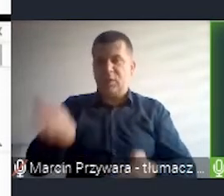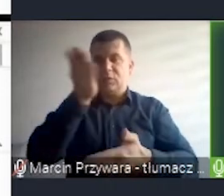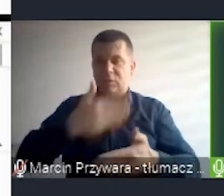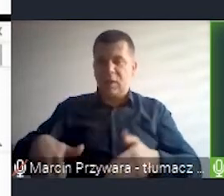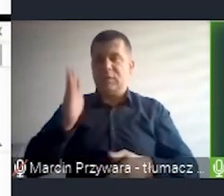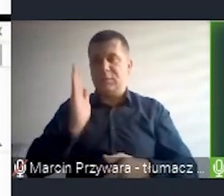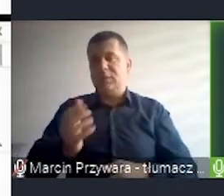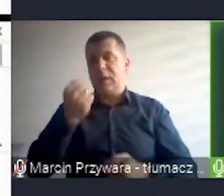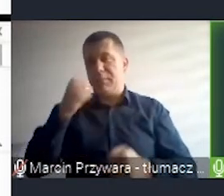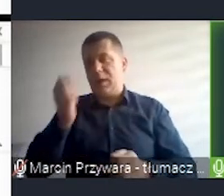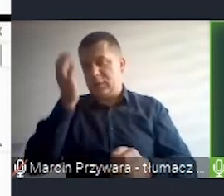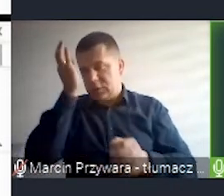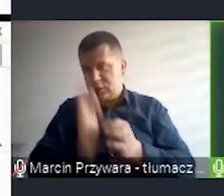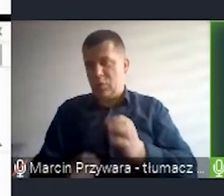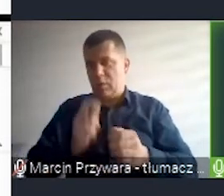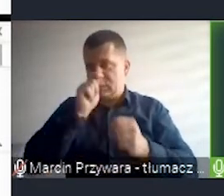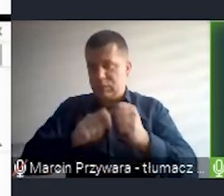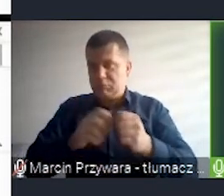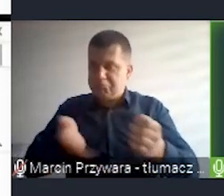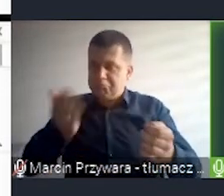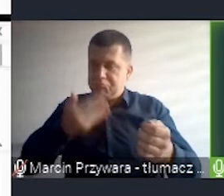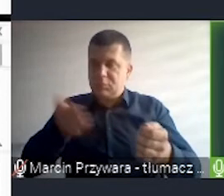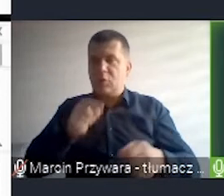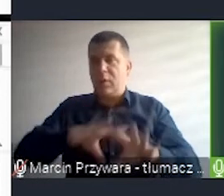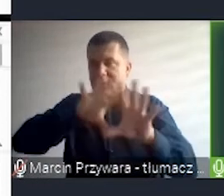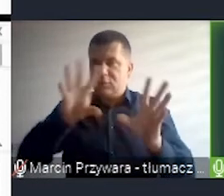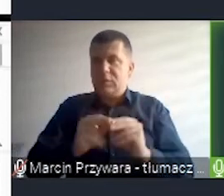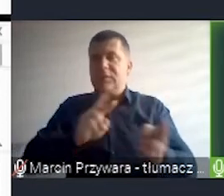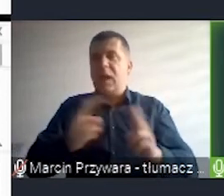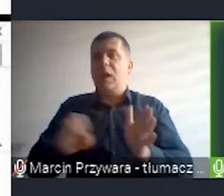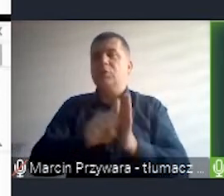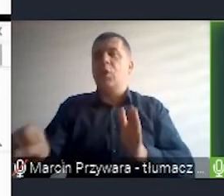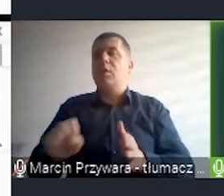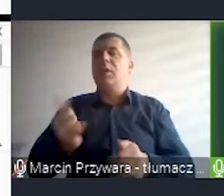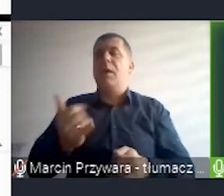natomiast będzie podlegać wnikliwej kontroli i tu wszystko zależy od rodzaju